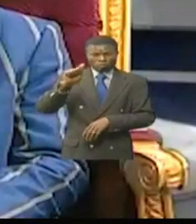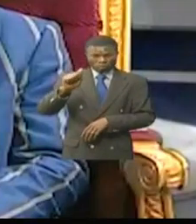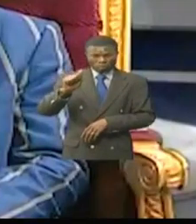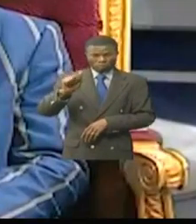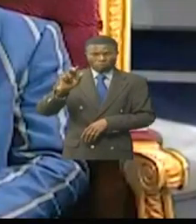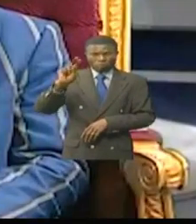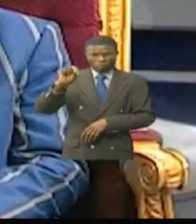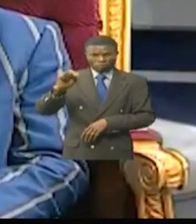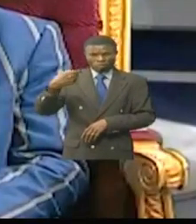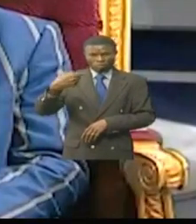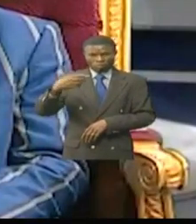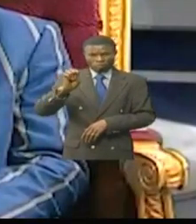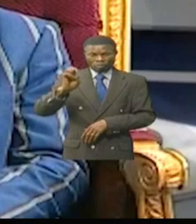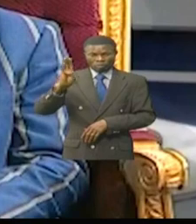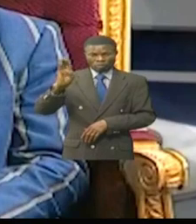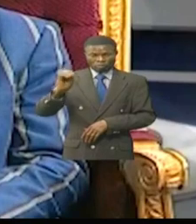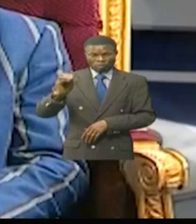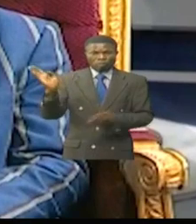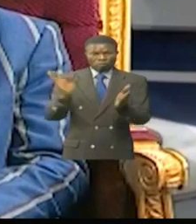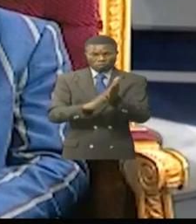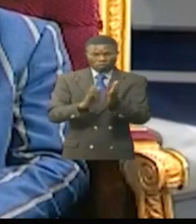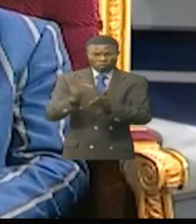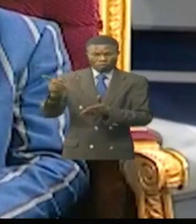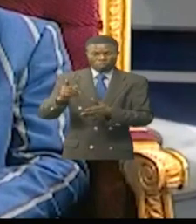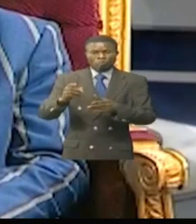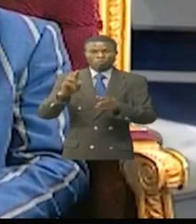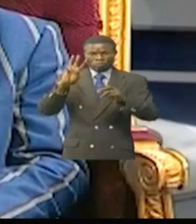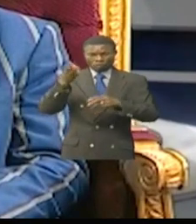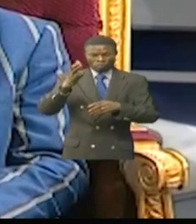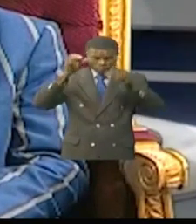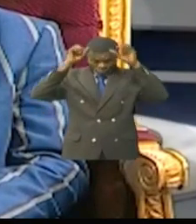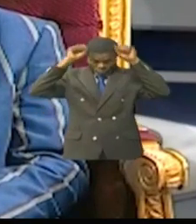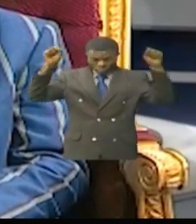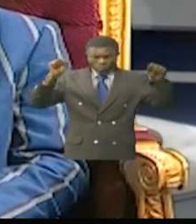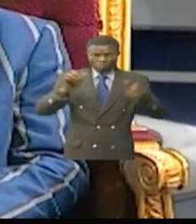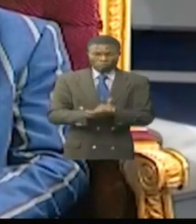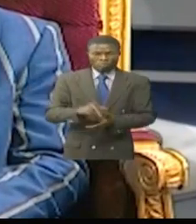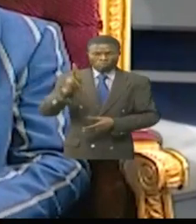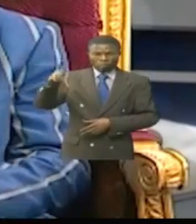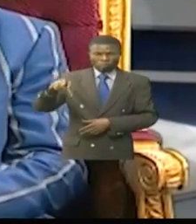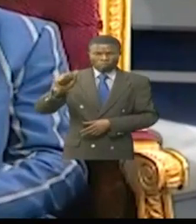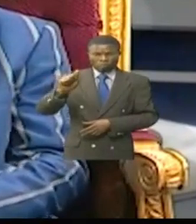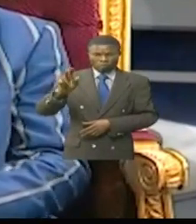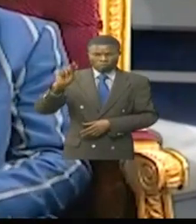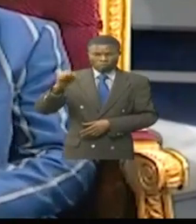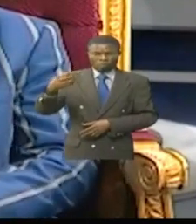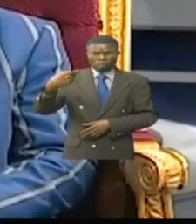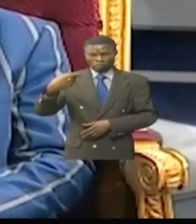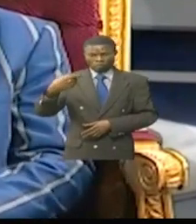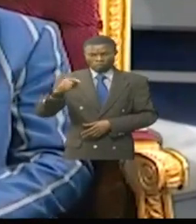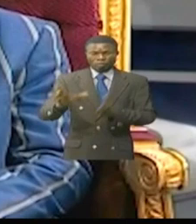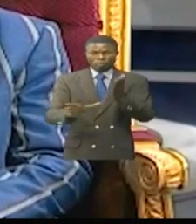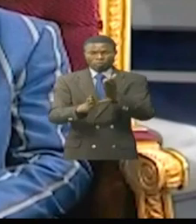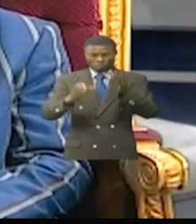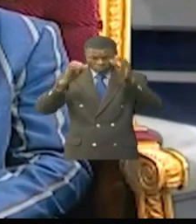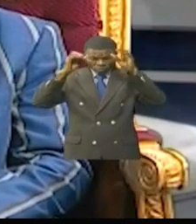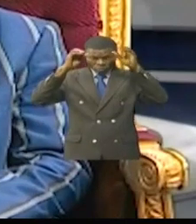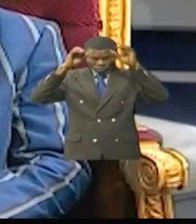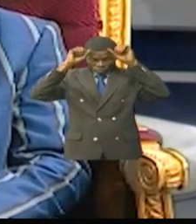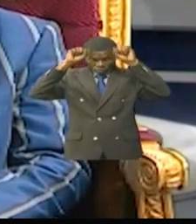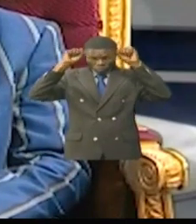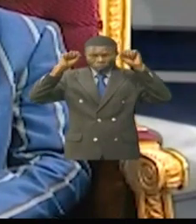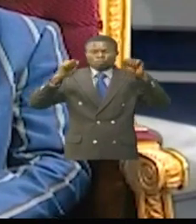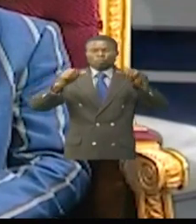nous avons le révérend William Pambu Pambu, qui est l'actuel vice-gouverneur de la Banque centrale.